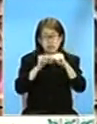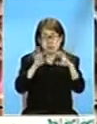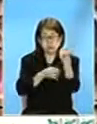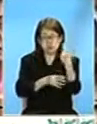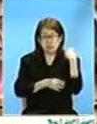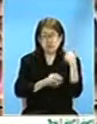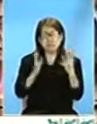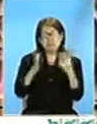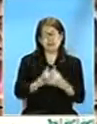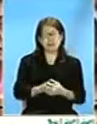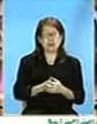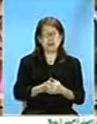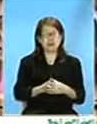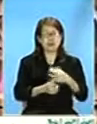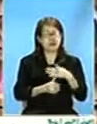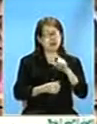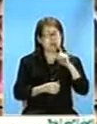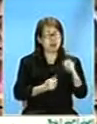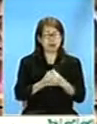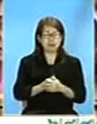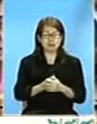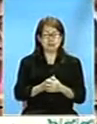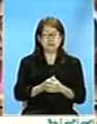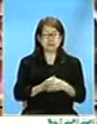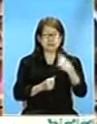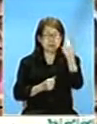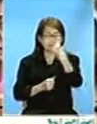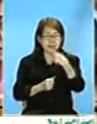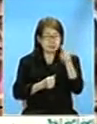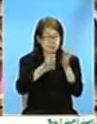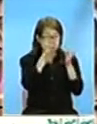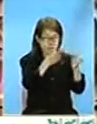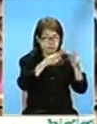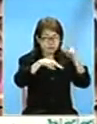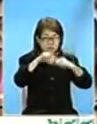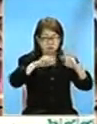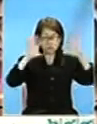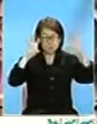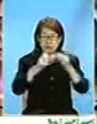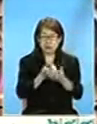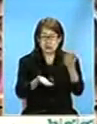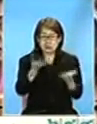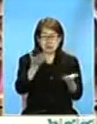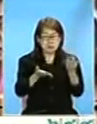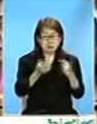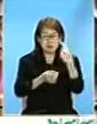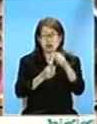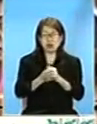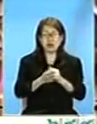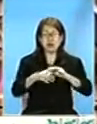ามว่าน้ำหนักมันจะเกิดขึ้นได้หรือครับไม่มีกระแสสังคมมาคอยกดดันรัฐบาล